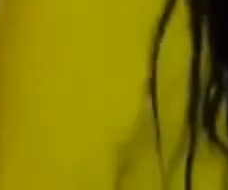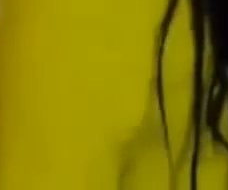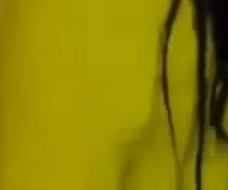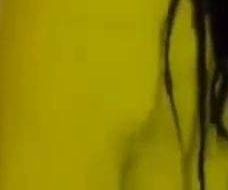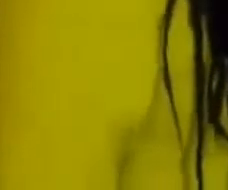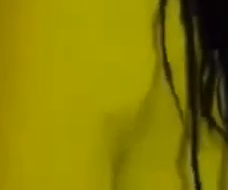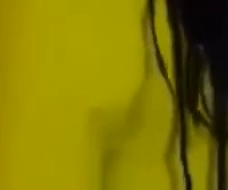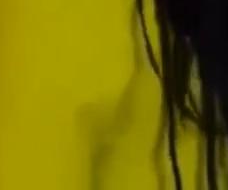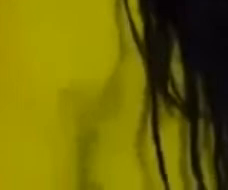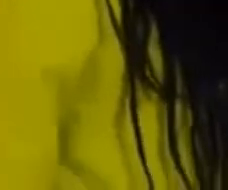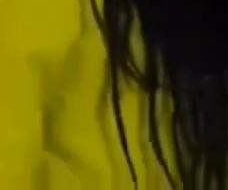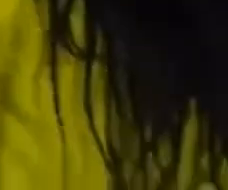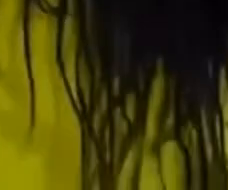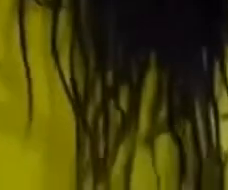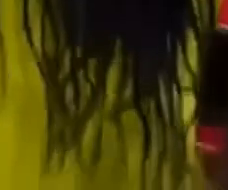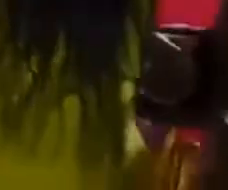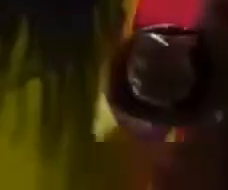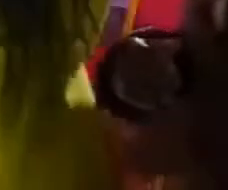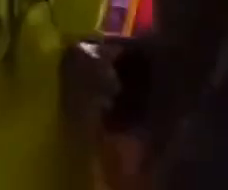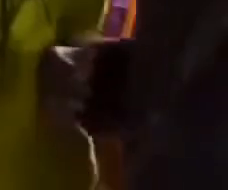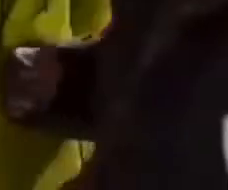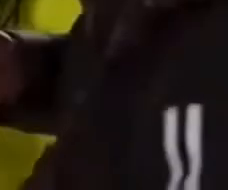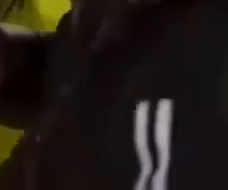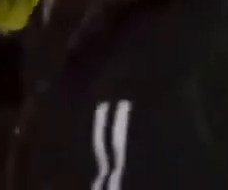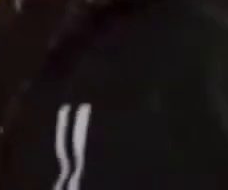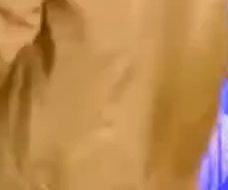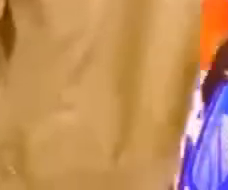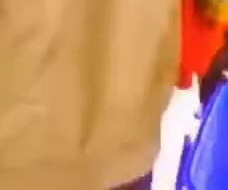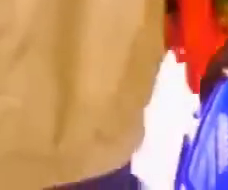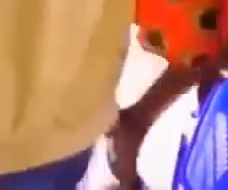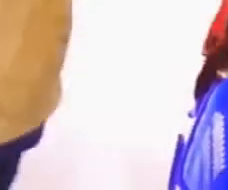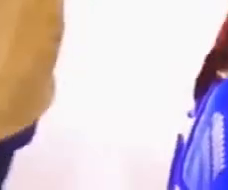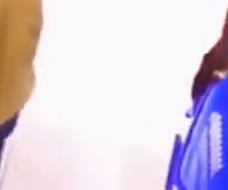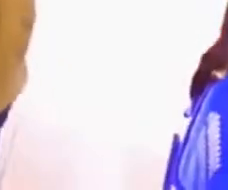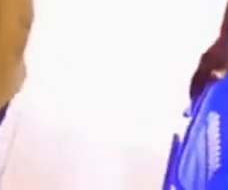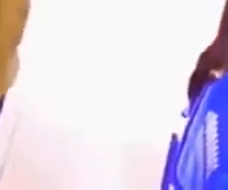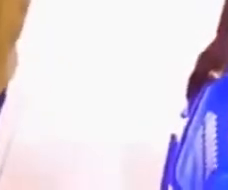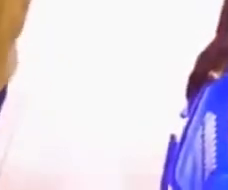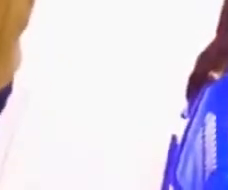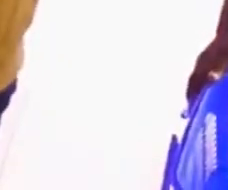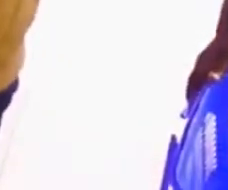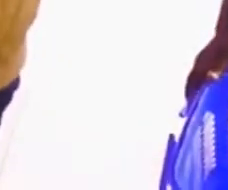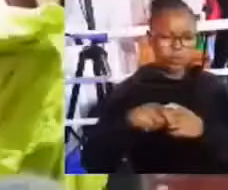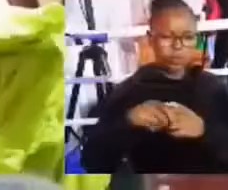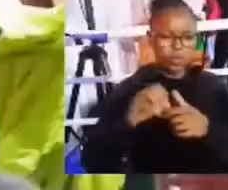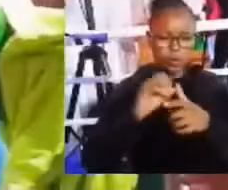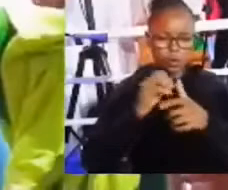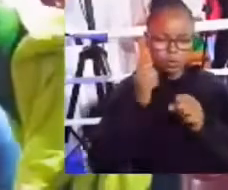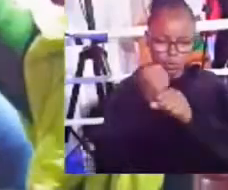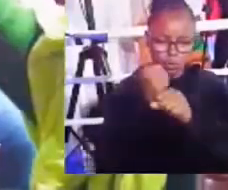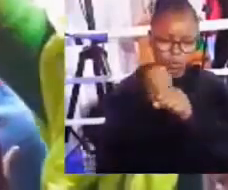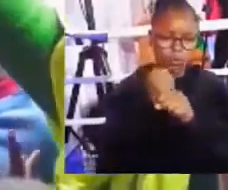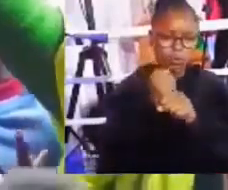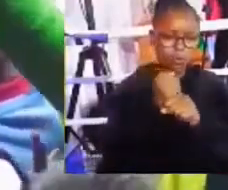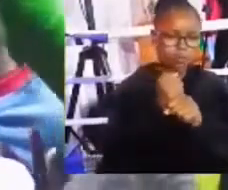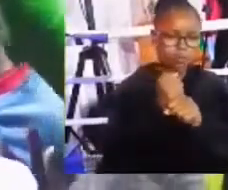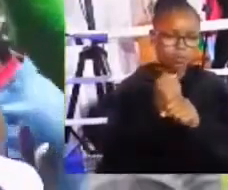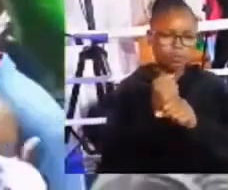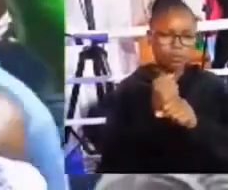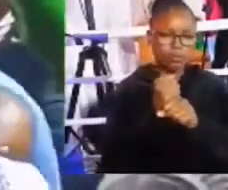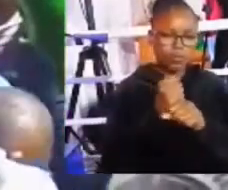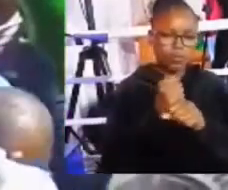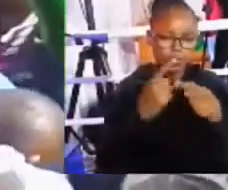Mathayo ikumine mwe kwa bia kamuhari kamirogo ere na inyanya karawo. Ukai kure nie inyuothe anogu